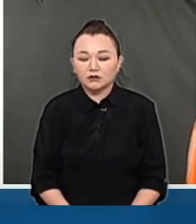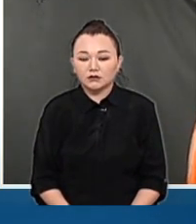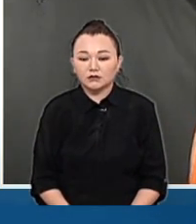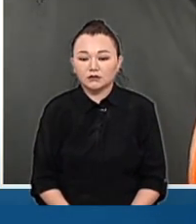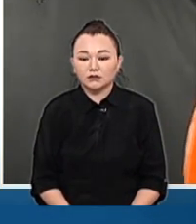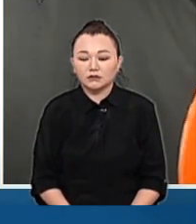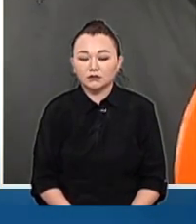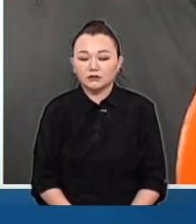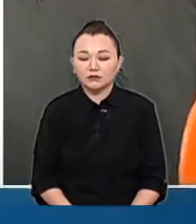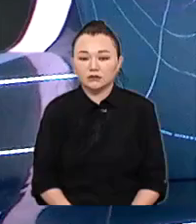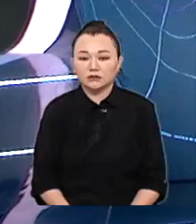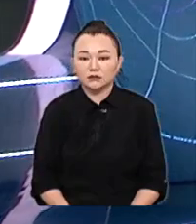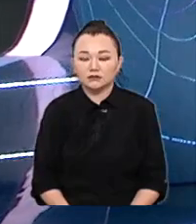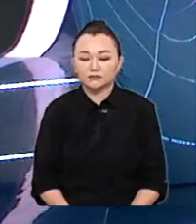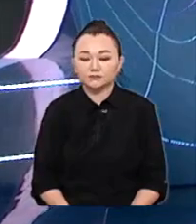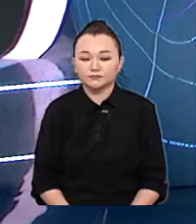Информбюро, Алматы.